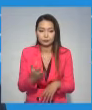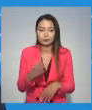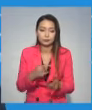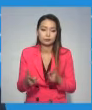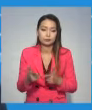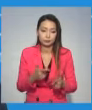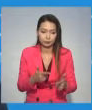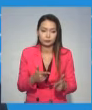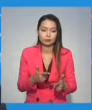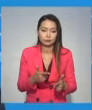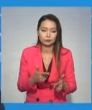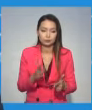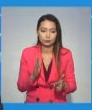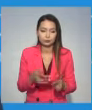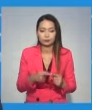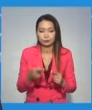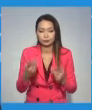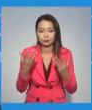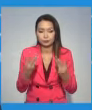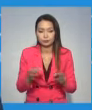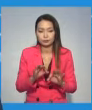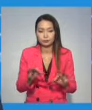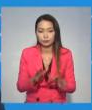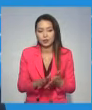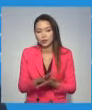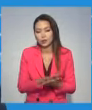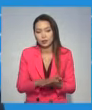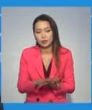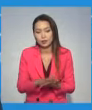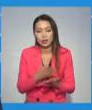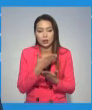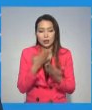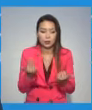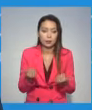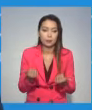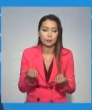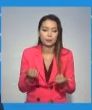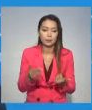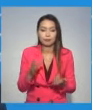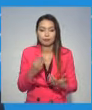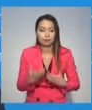к любым неожиданностям на сегодняшний день. Никаких нету оснований для беспокойства.